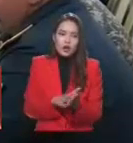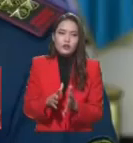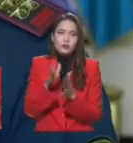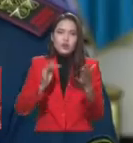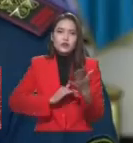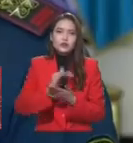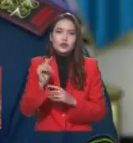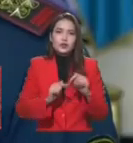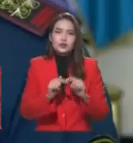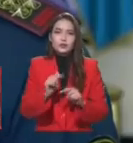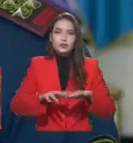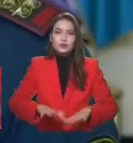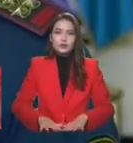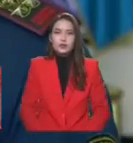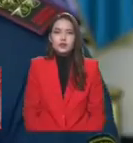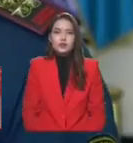средств.